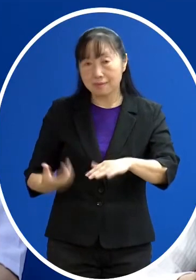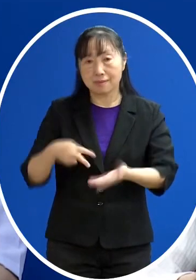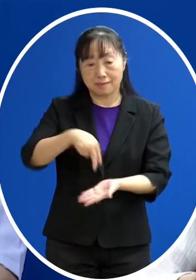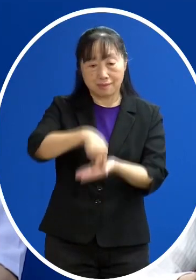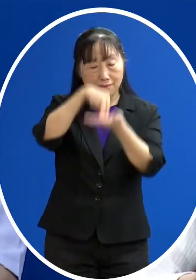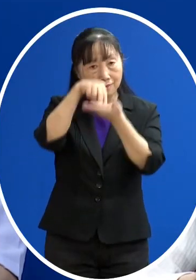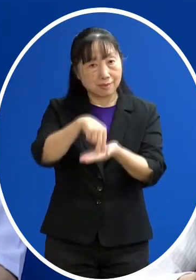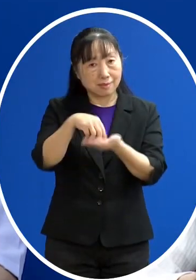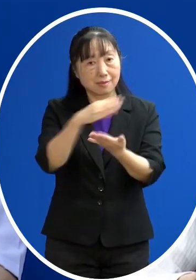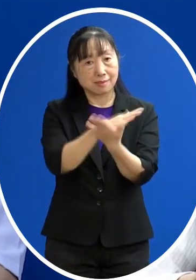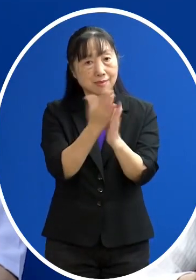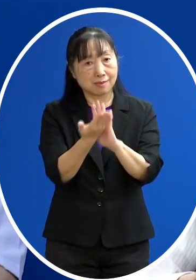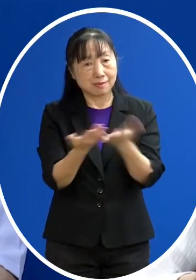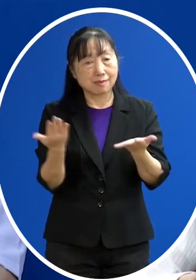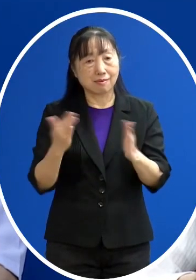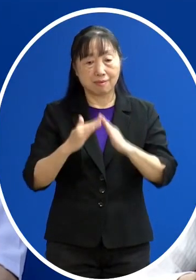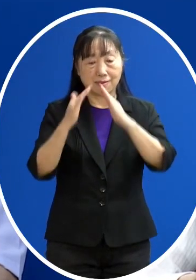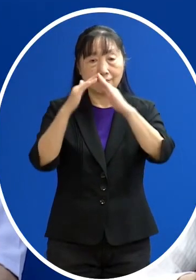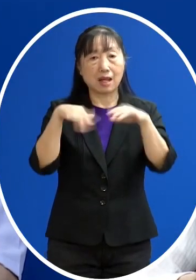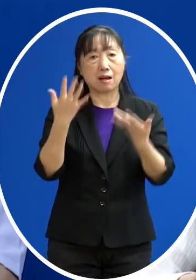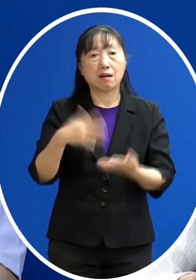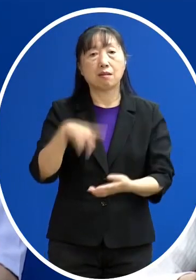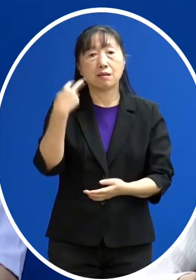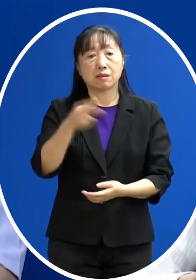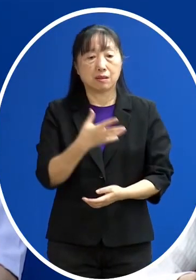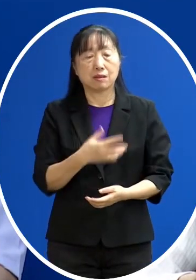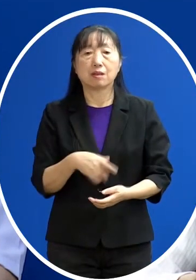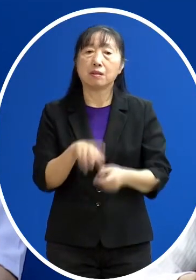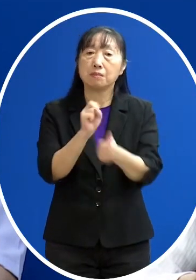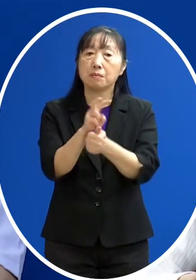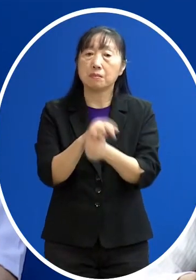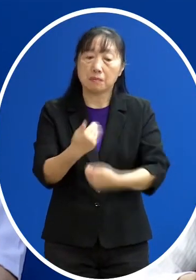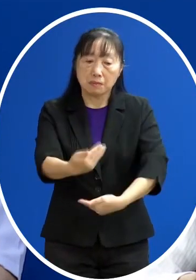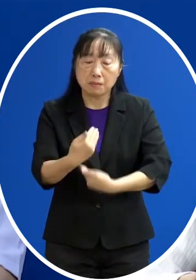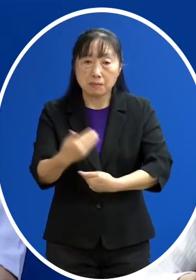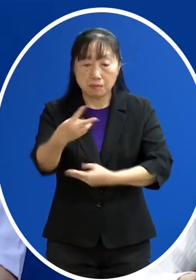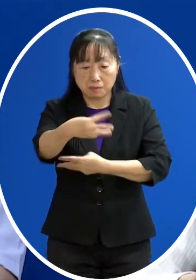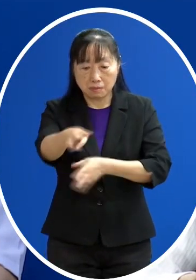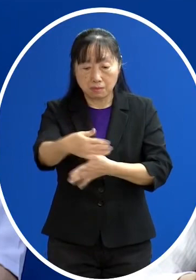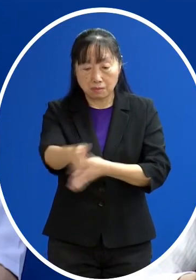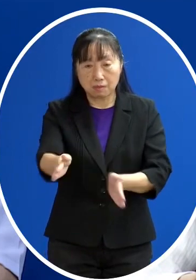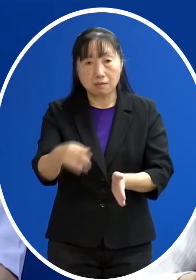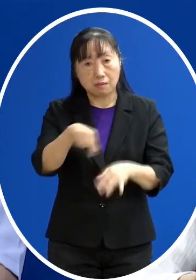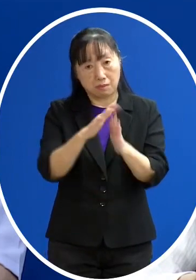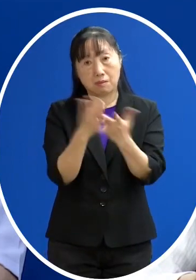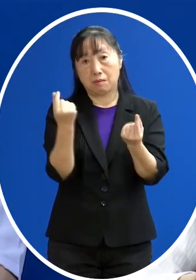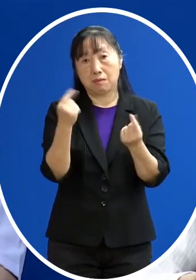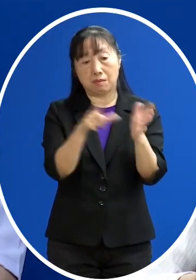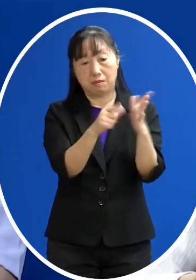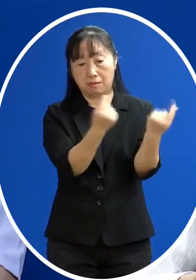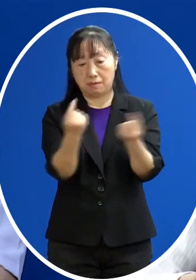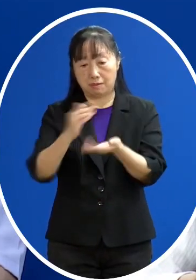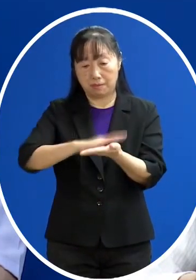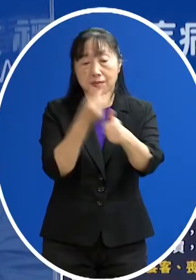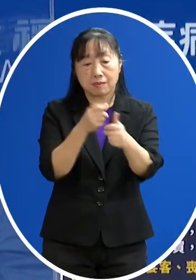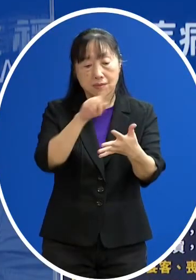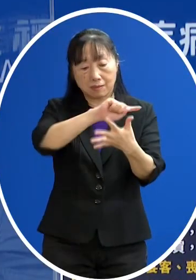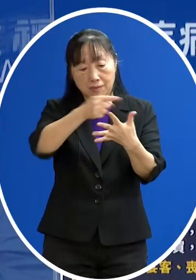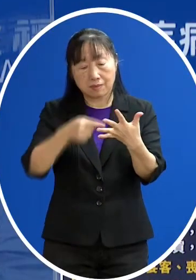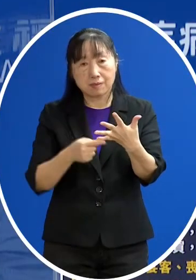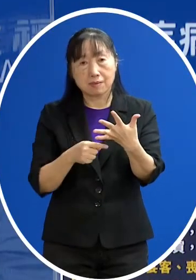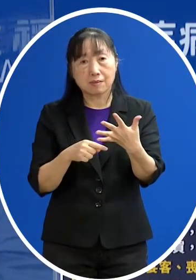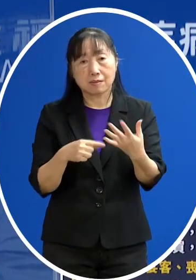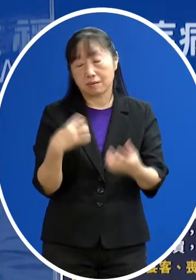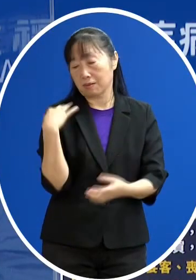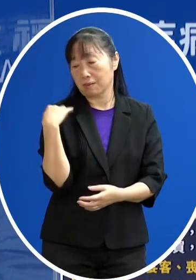席，还有育婴室等等的消费者会接触到的地方，更要定时的清洁消毒，而且要提高频率。 在前